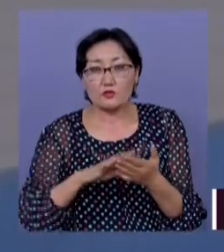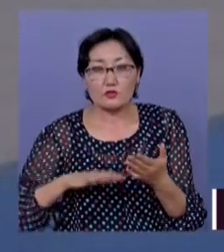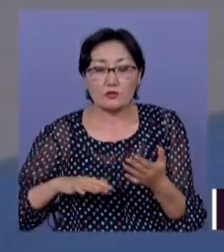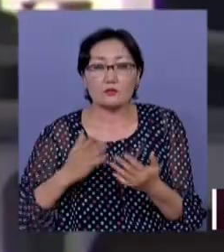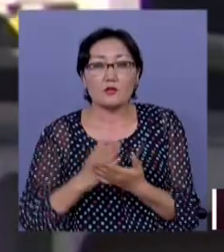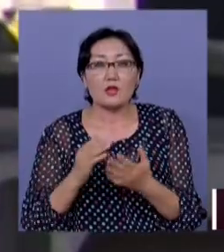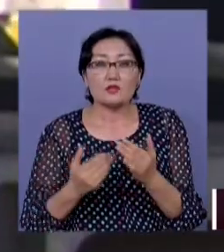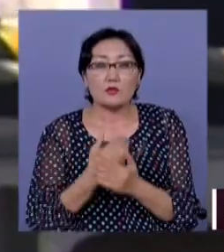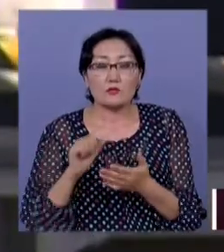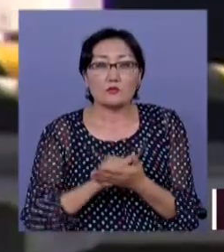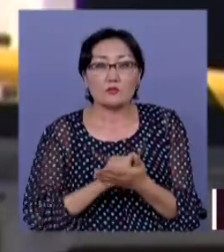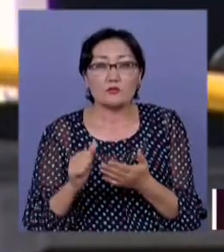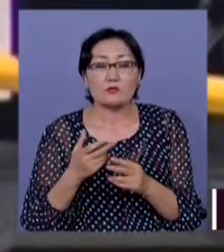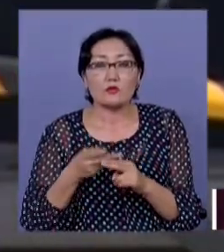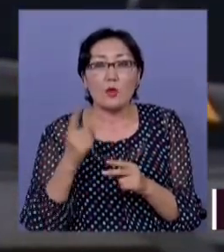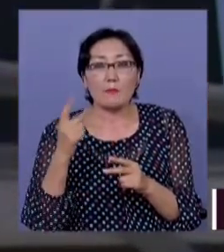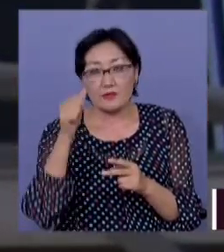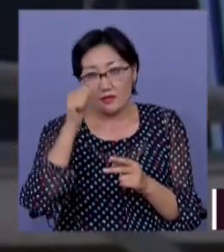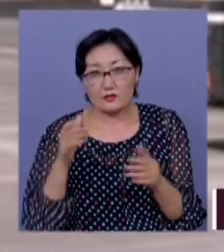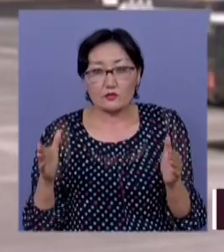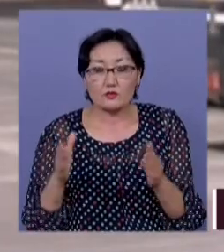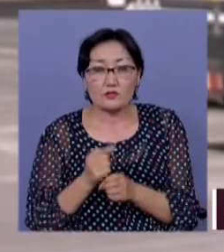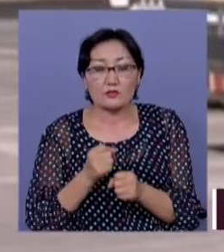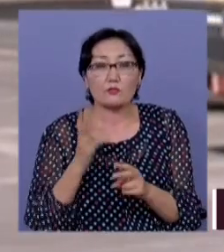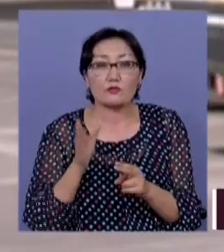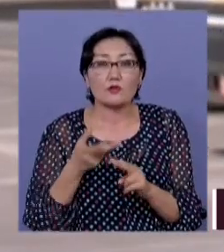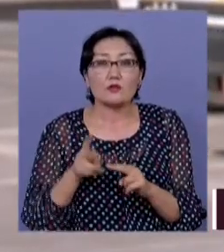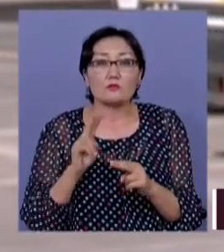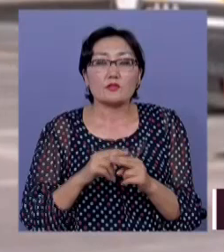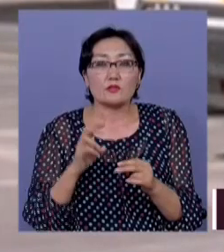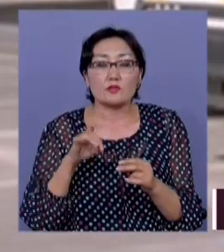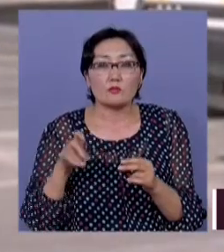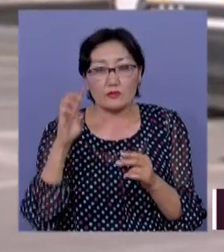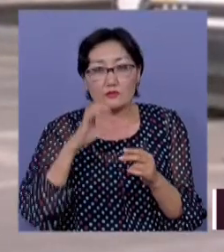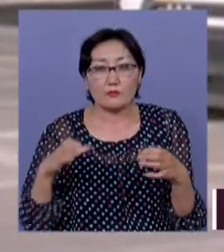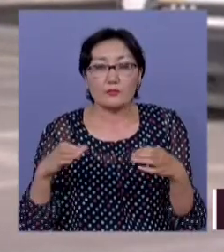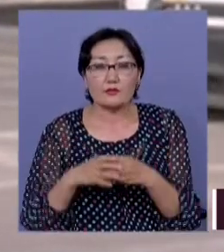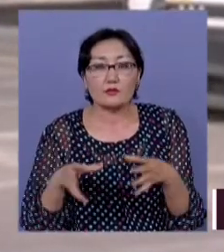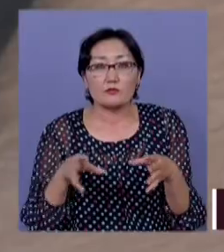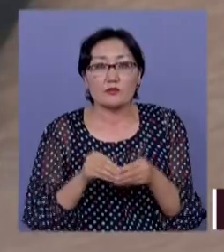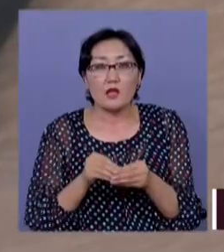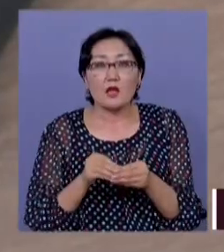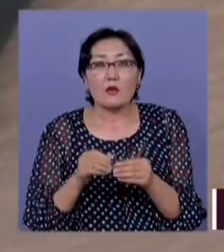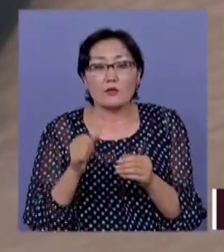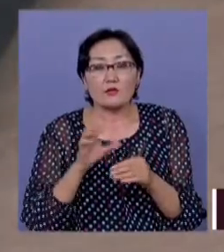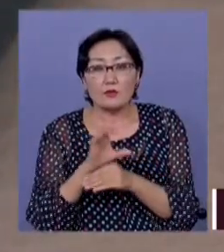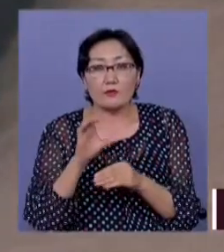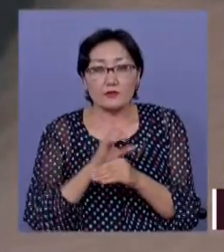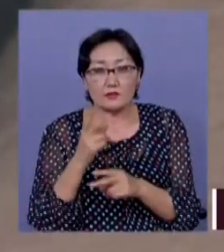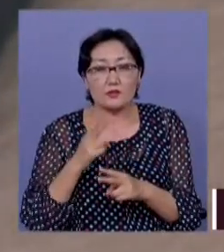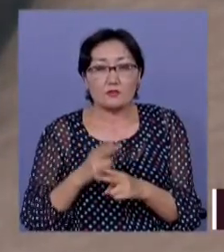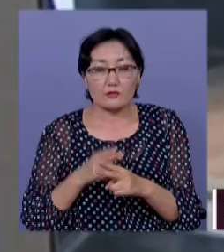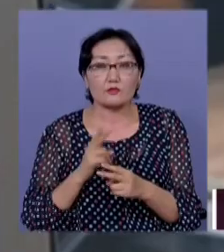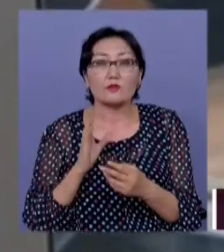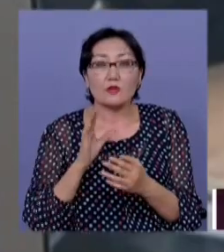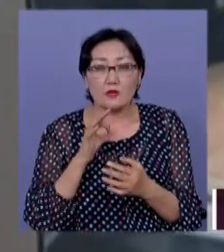Жаңа хаттаманың арқасында уақыт 1 айға дейін қысқармақ. Әлихан Смайылов қазір ТМД мемлекеттермен бірлесіп көлеңкелі импортқа да тосқауыл қойылып